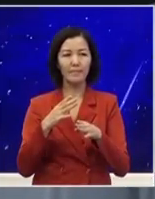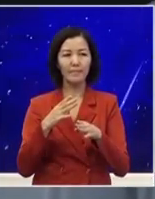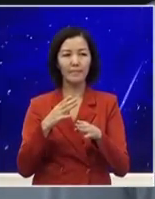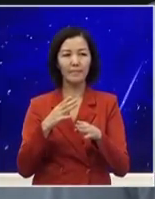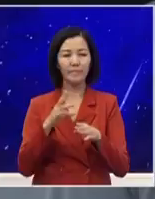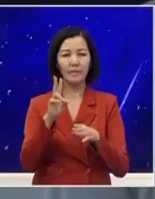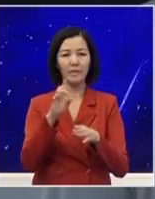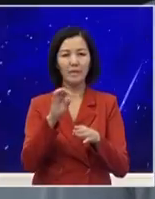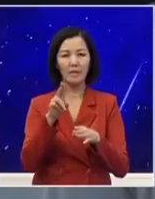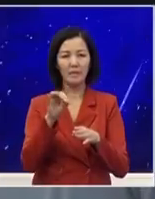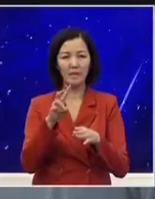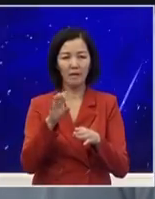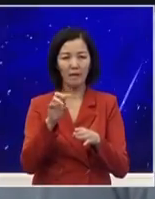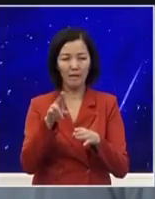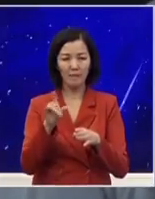Нидерланды,